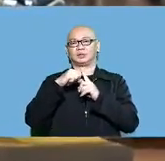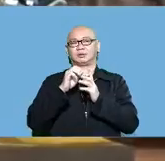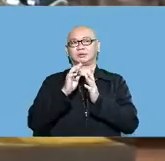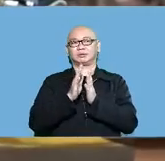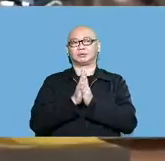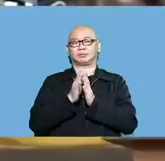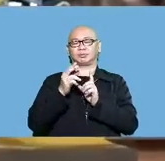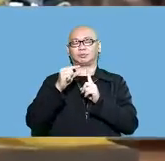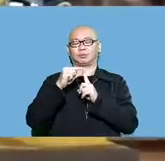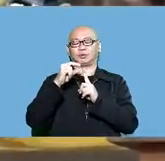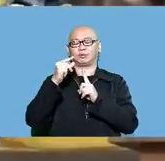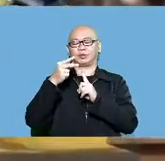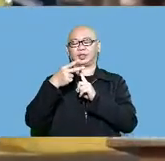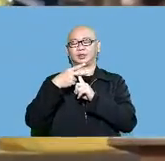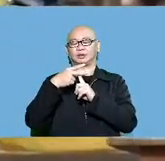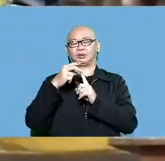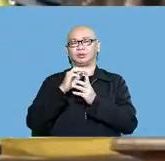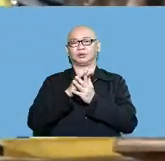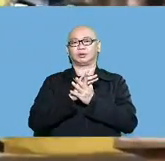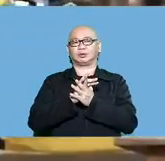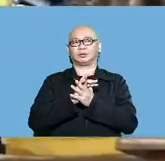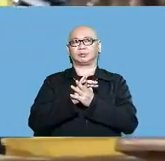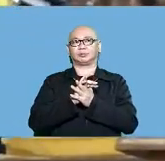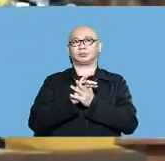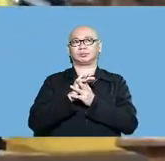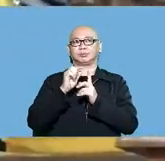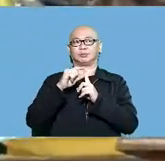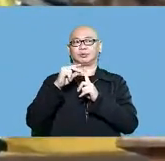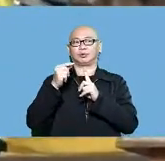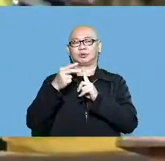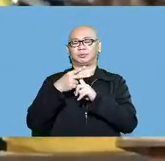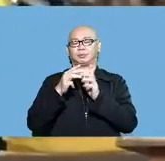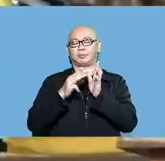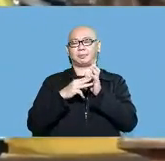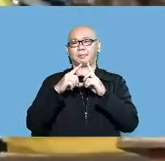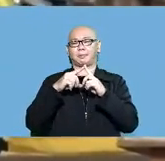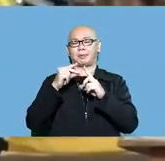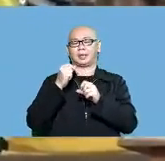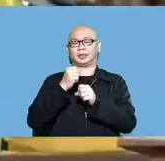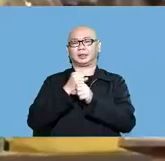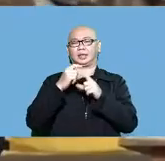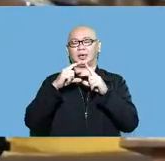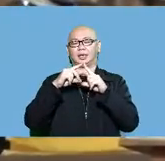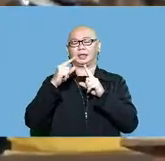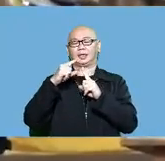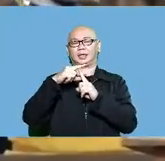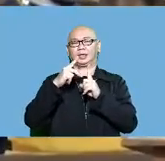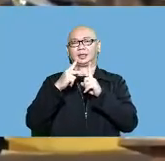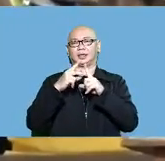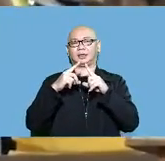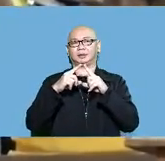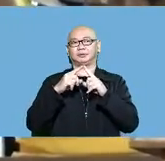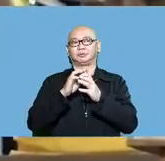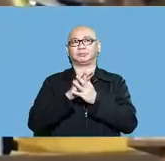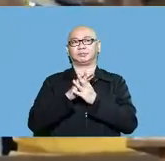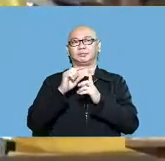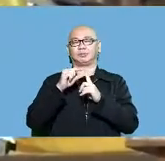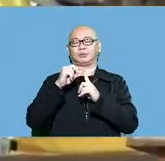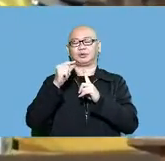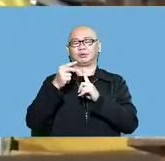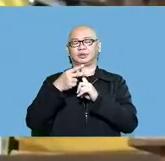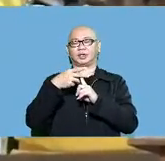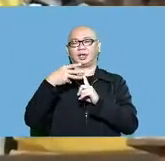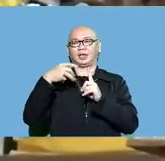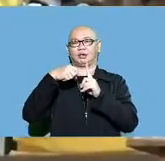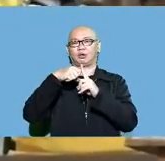Dr. Mahlul Azam MKes, Profesor Dr. Margareta Rahayuningsih SSI MSI, Profesor Dr. Eko